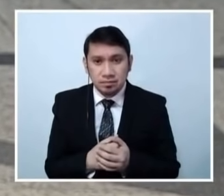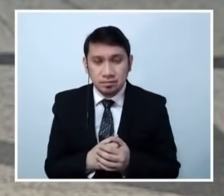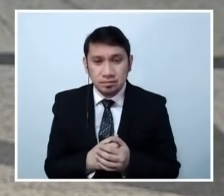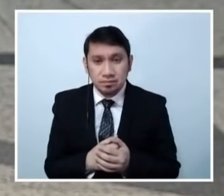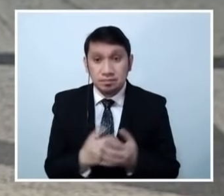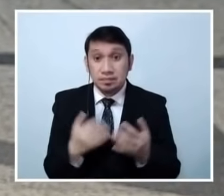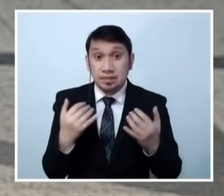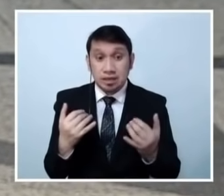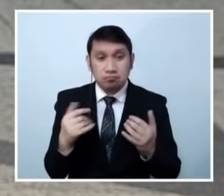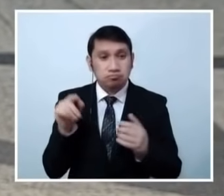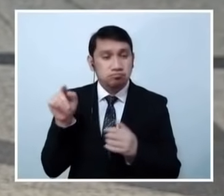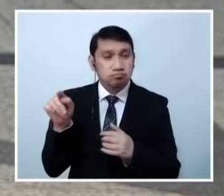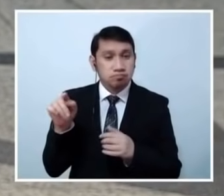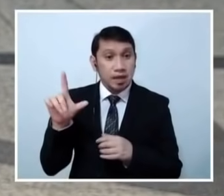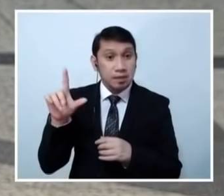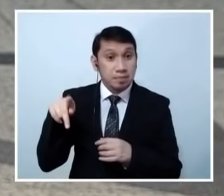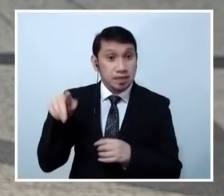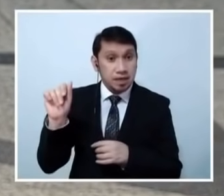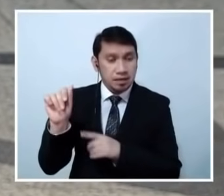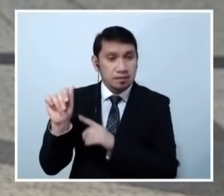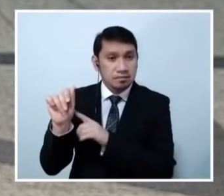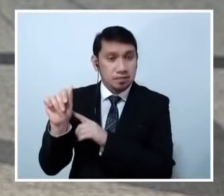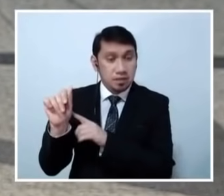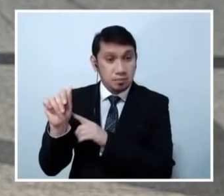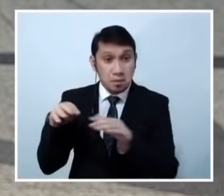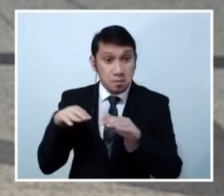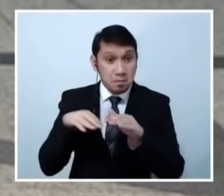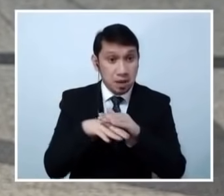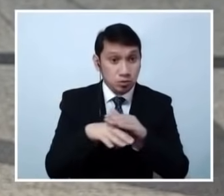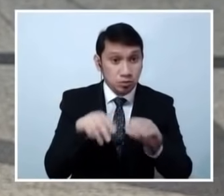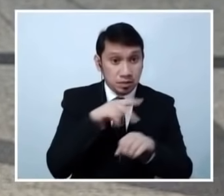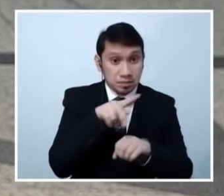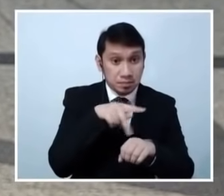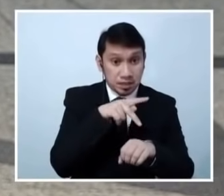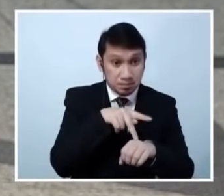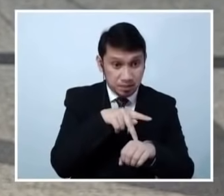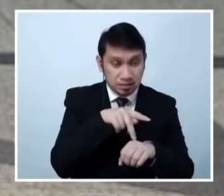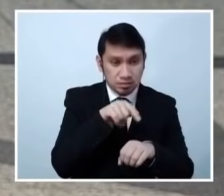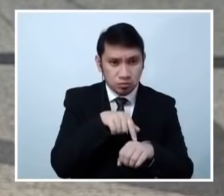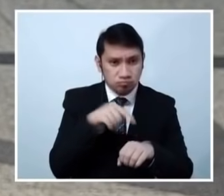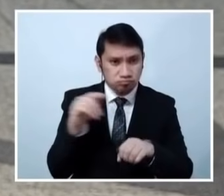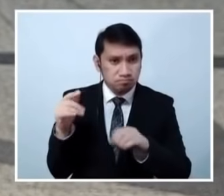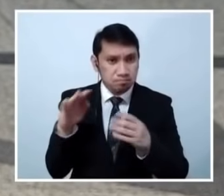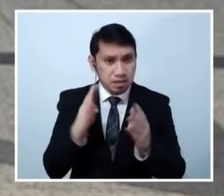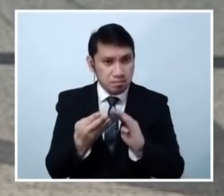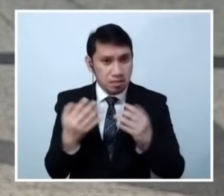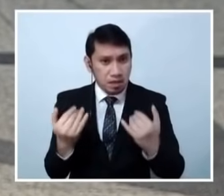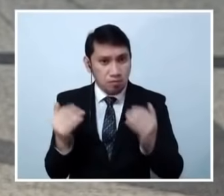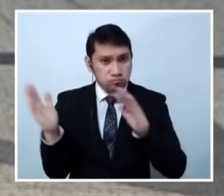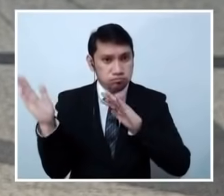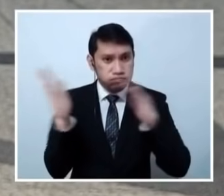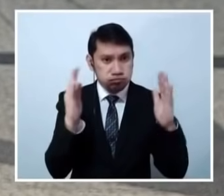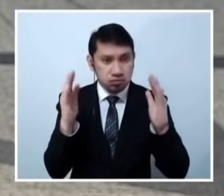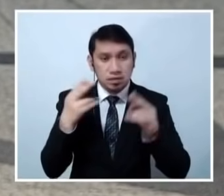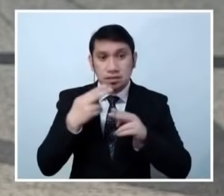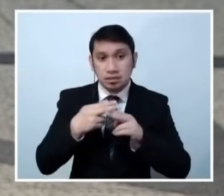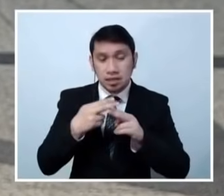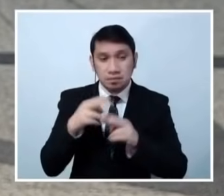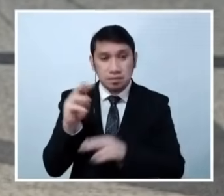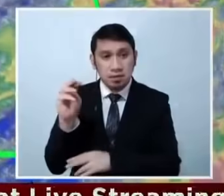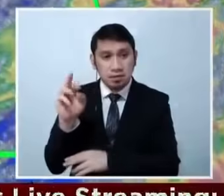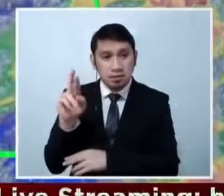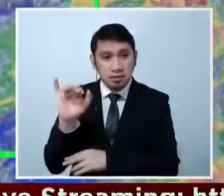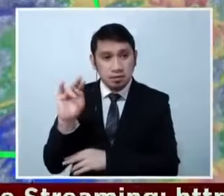Naging bagyo na ang low-pressure area na pumasok sa Philippine Area of Responsibility. Pinangalanan itong Bagyong Maring at huli